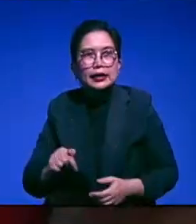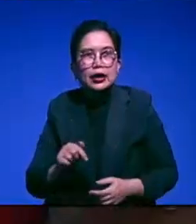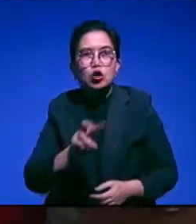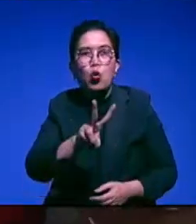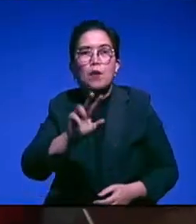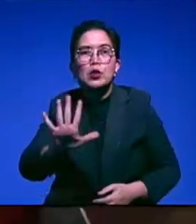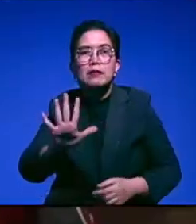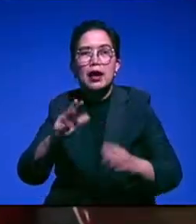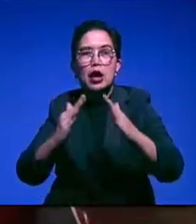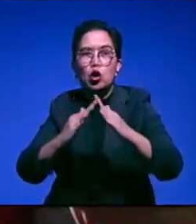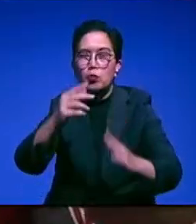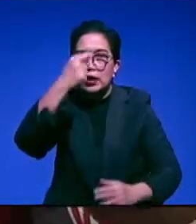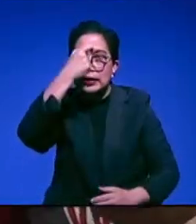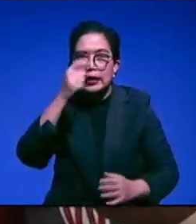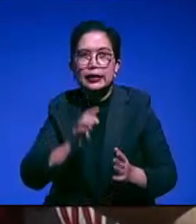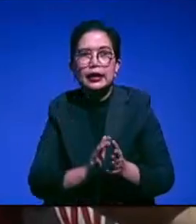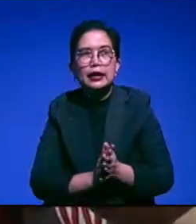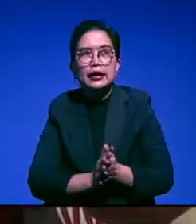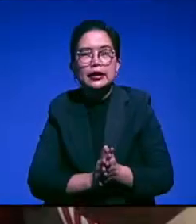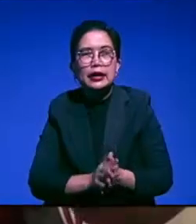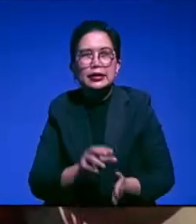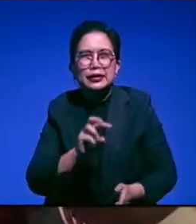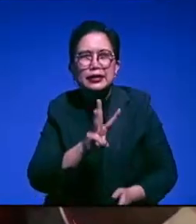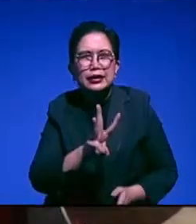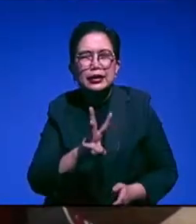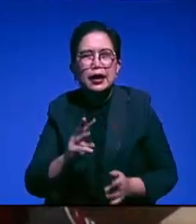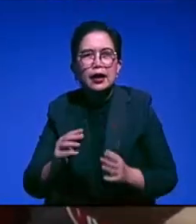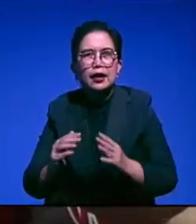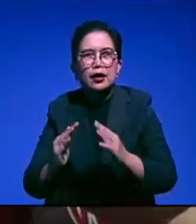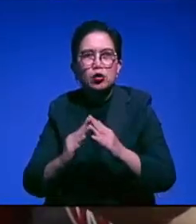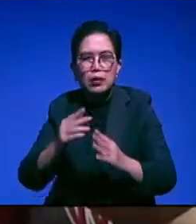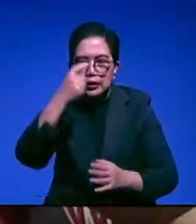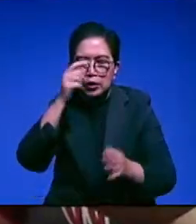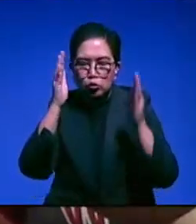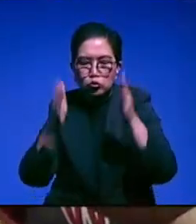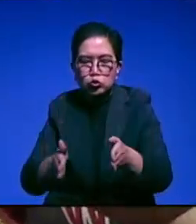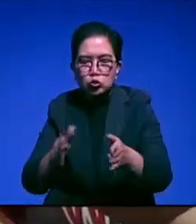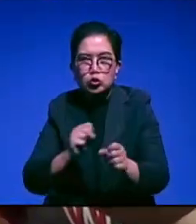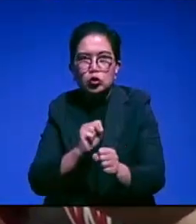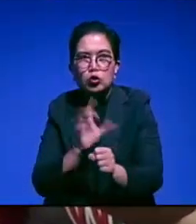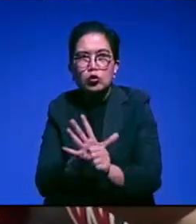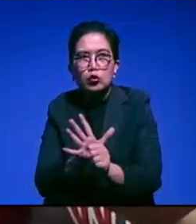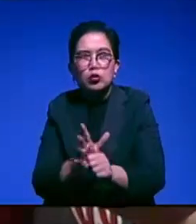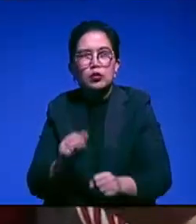25 rumah sakit, di mana 3 rumah sakitnya itu adalah rujukan COVID, itu ada